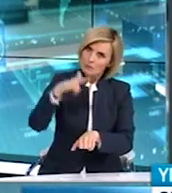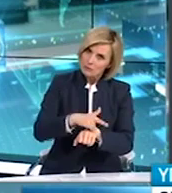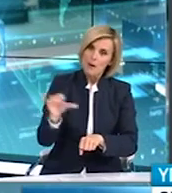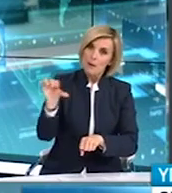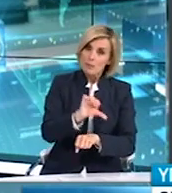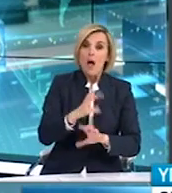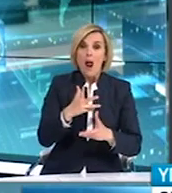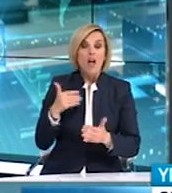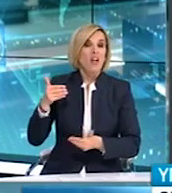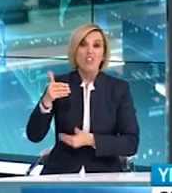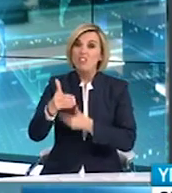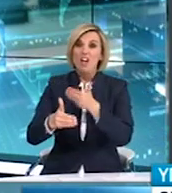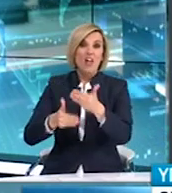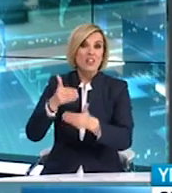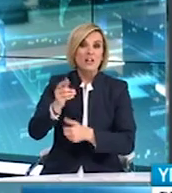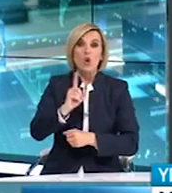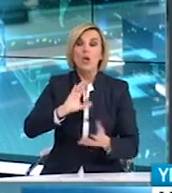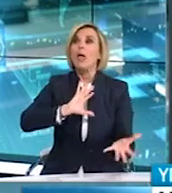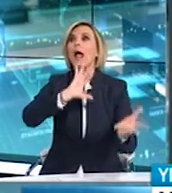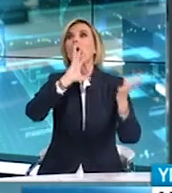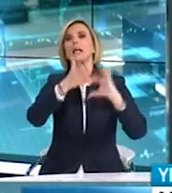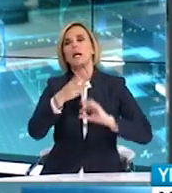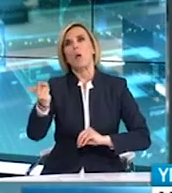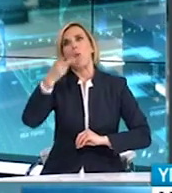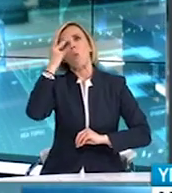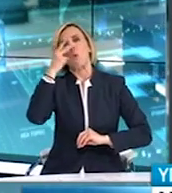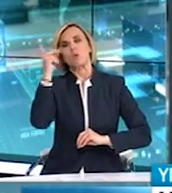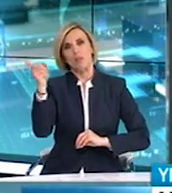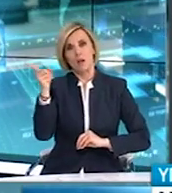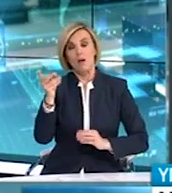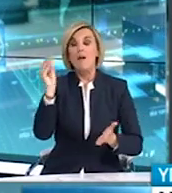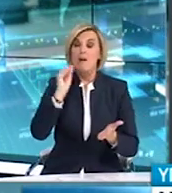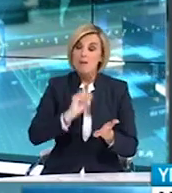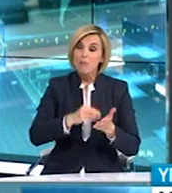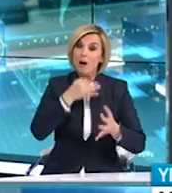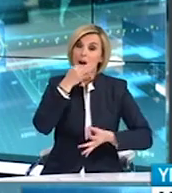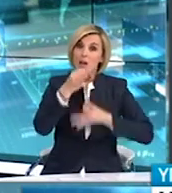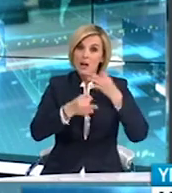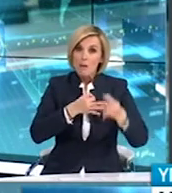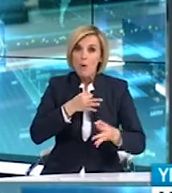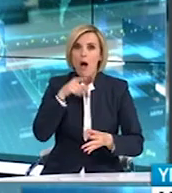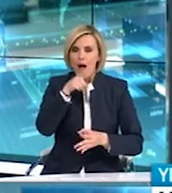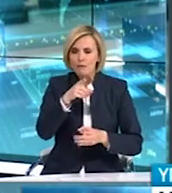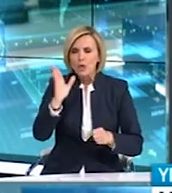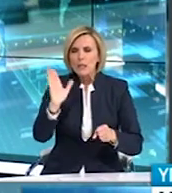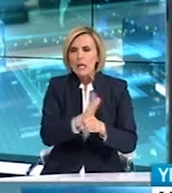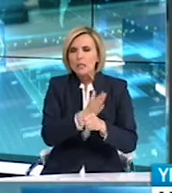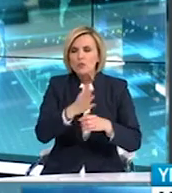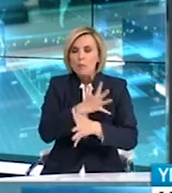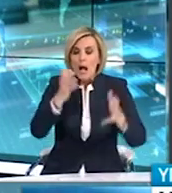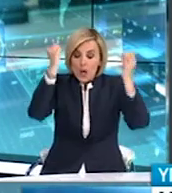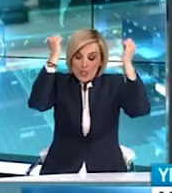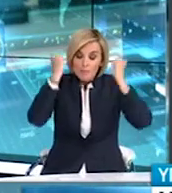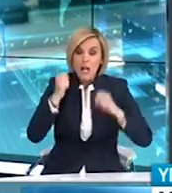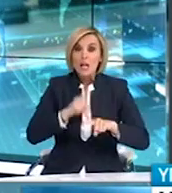διαδικασία επαναπατρισμού δεν αφορά γενικό επαναπατρισμό, γιατί για άλλη μια φορά το τονίζω, θα ήταν ολέθριο για την πατρίδα μας. Θα